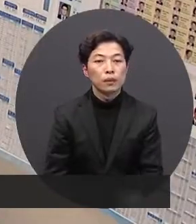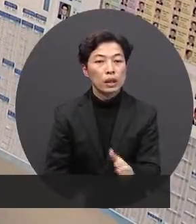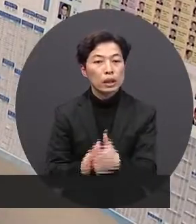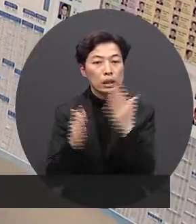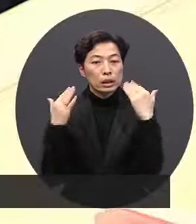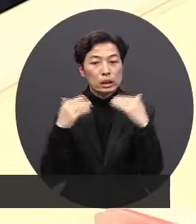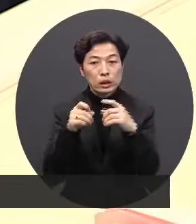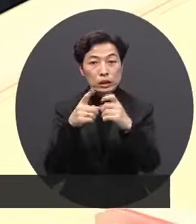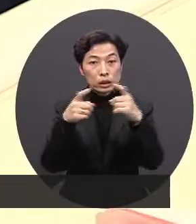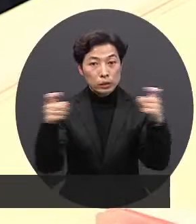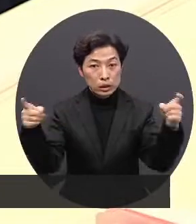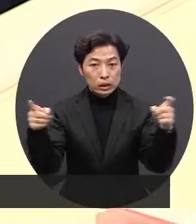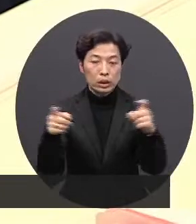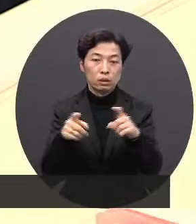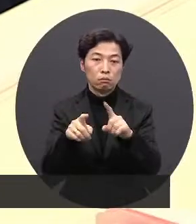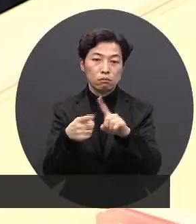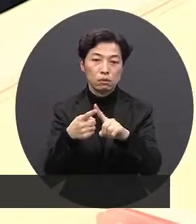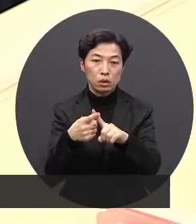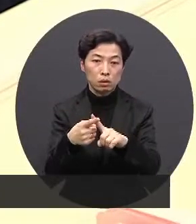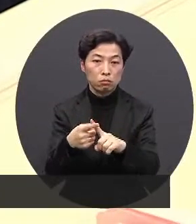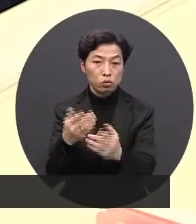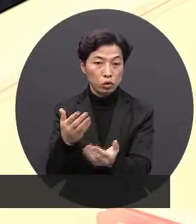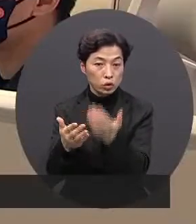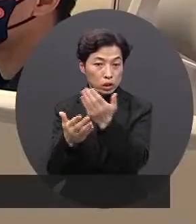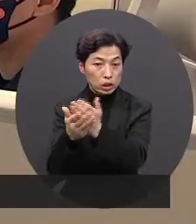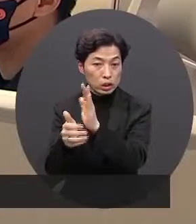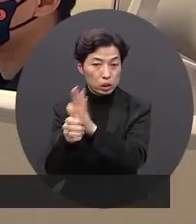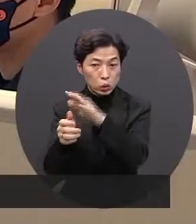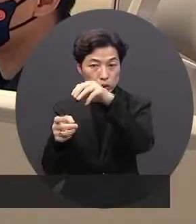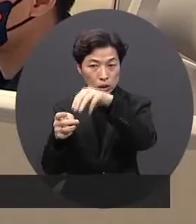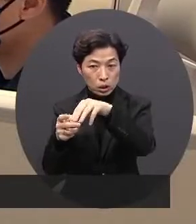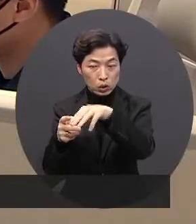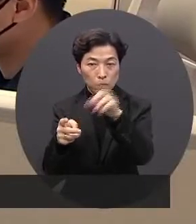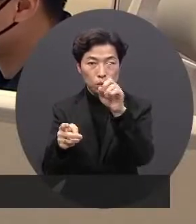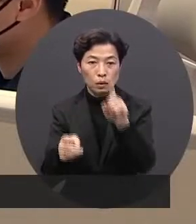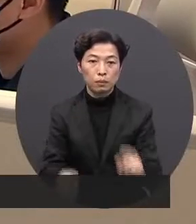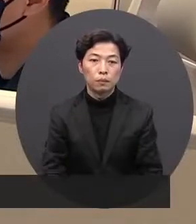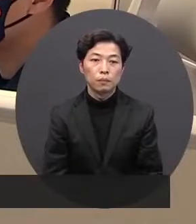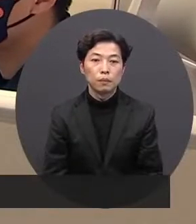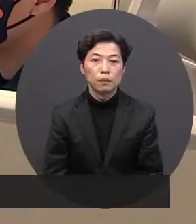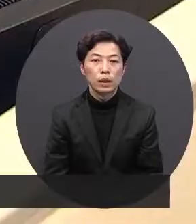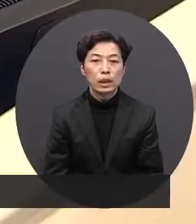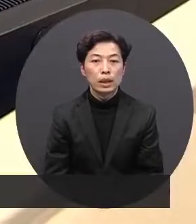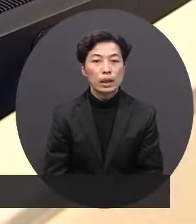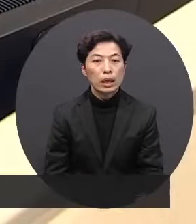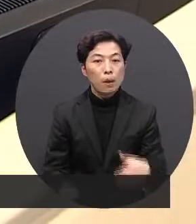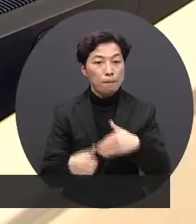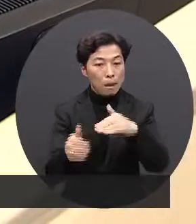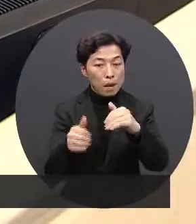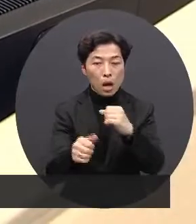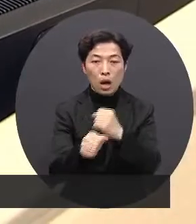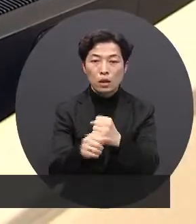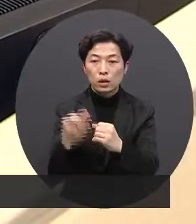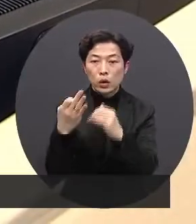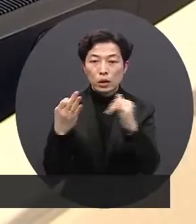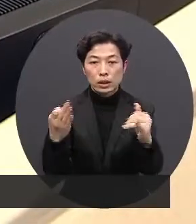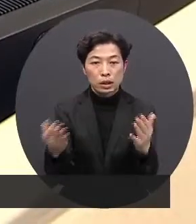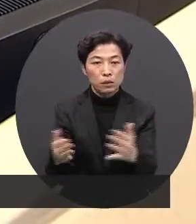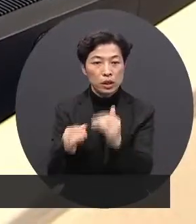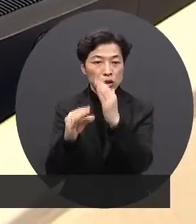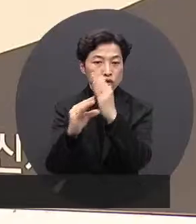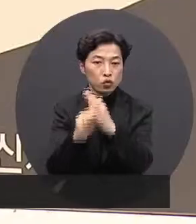본관 11층에 둥지를 튼 북부혁신지원센터는 각 기관에서 파견한 직원 14명이